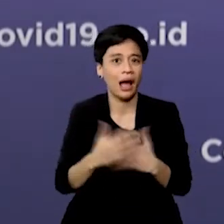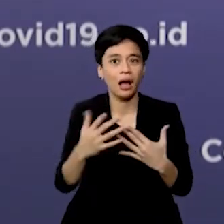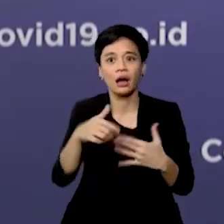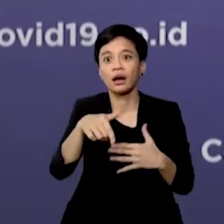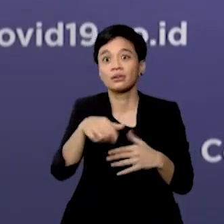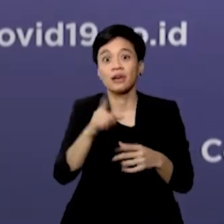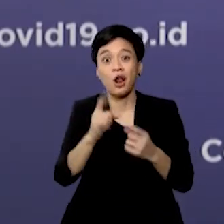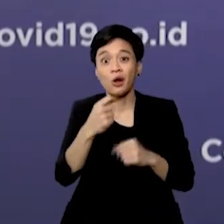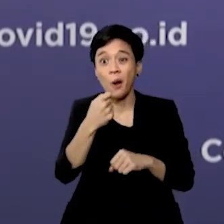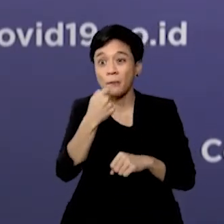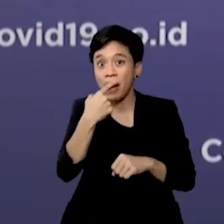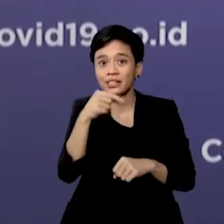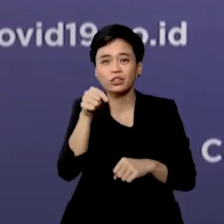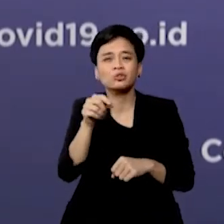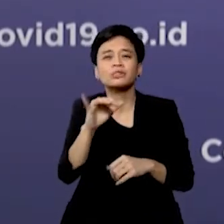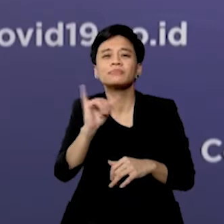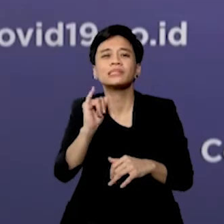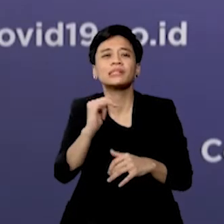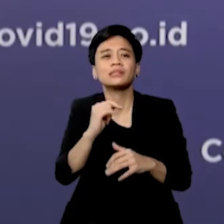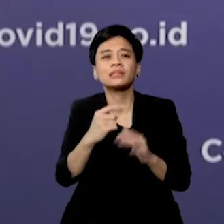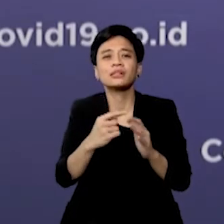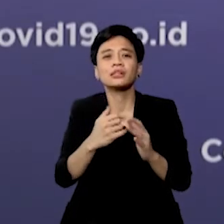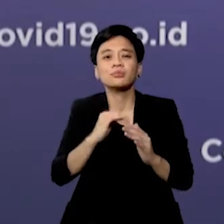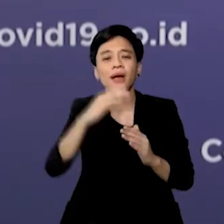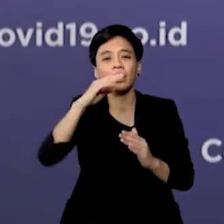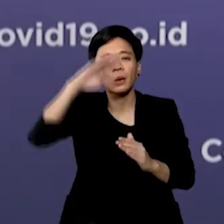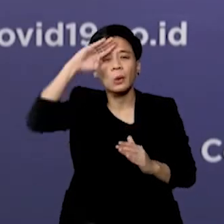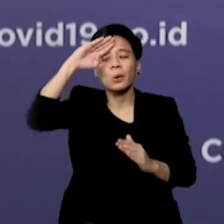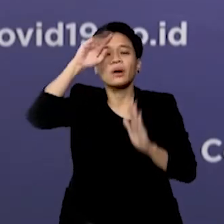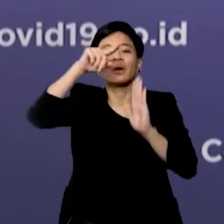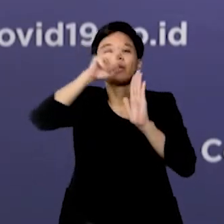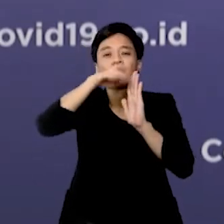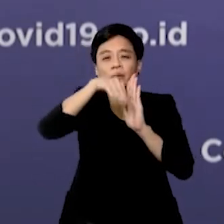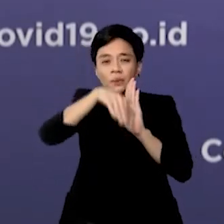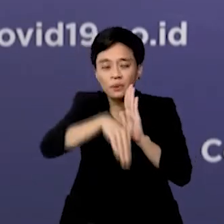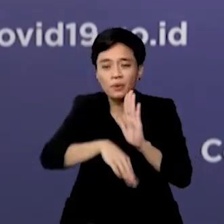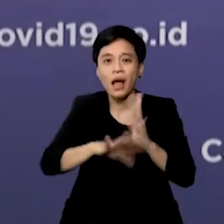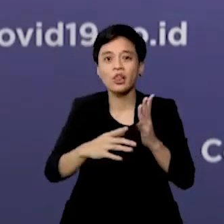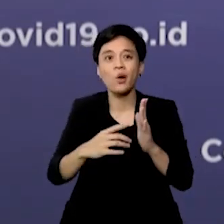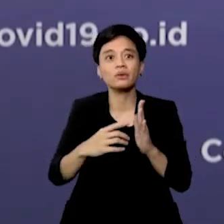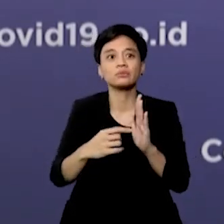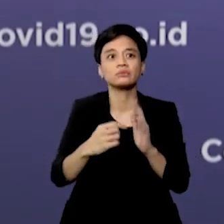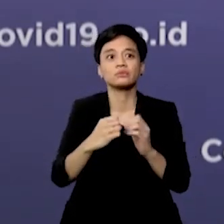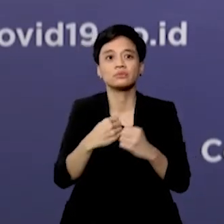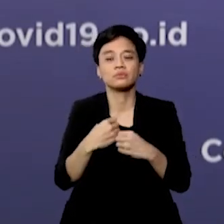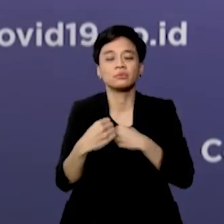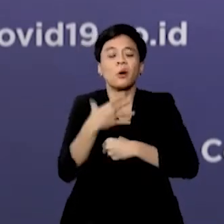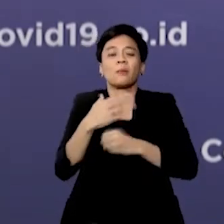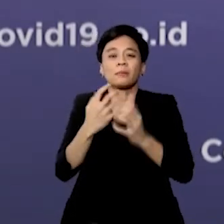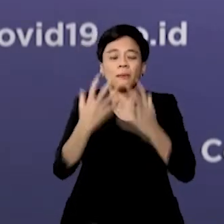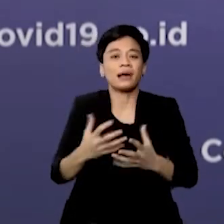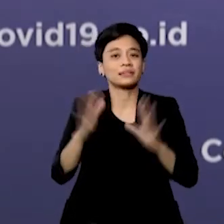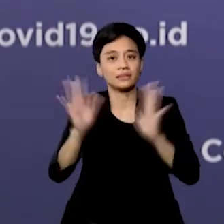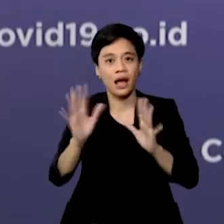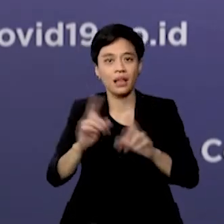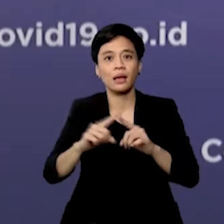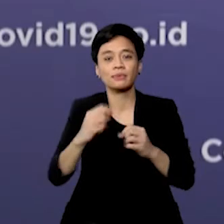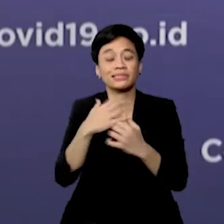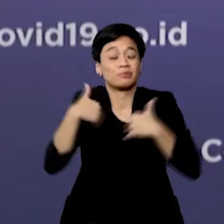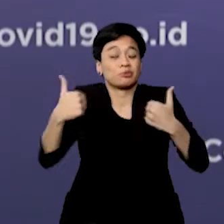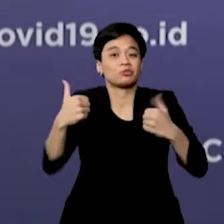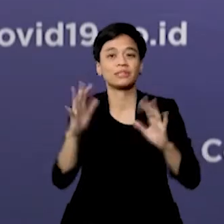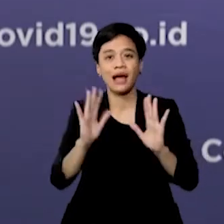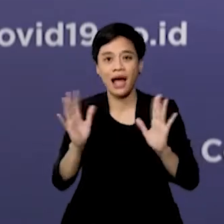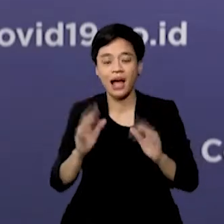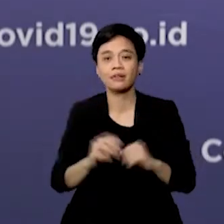ditujukan untuk mengurangi gejalanya, misalnya demam, nyerinya, serta mencegah komplikasi. Selain itu, penderita DBD dianjurkan untuk